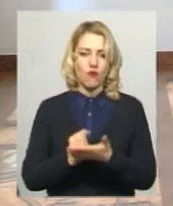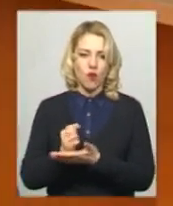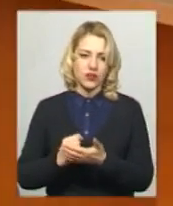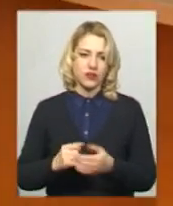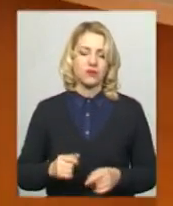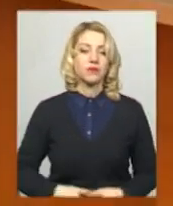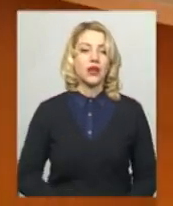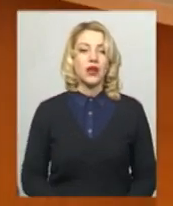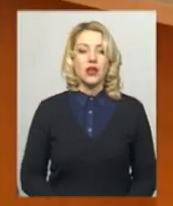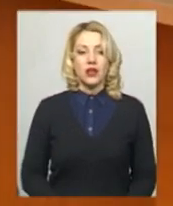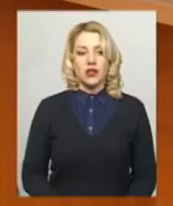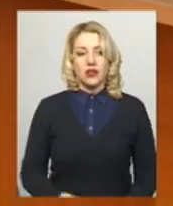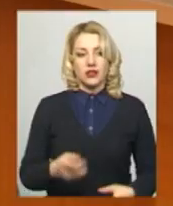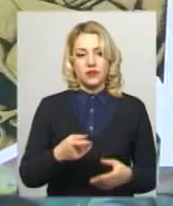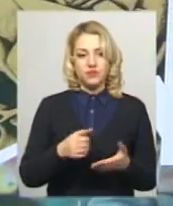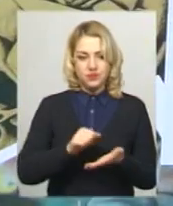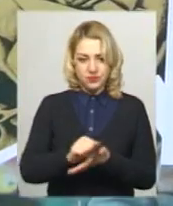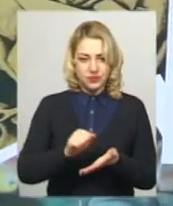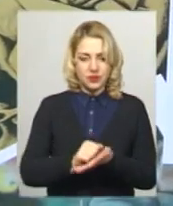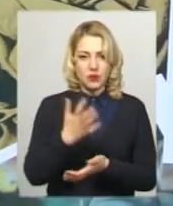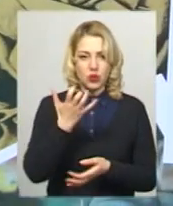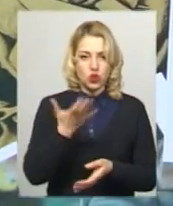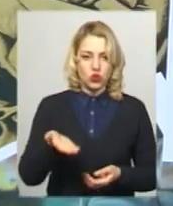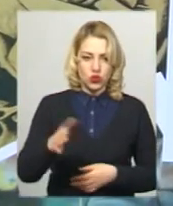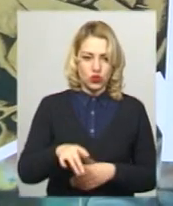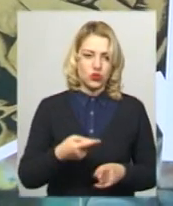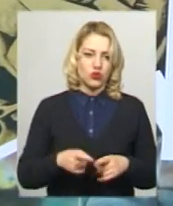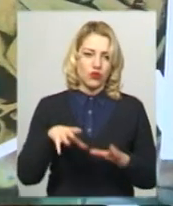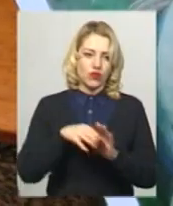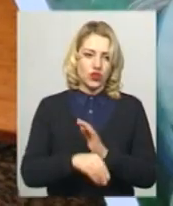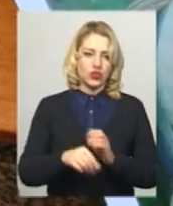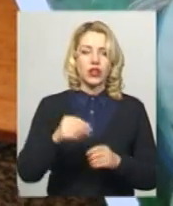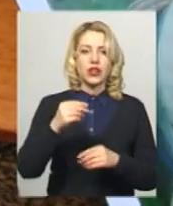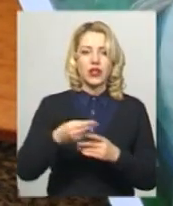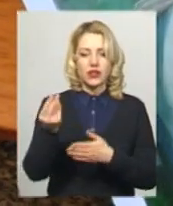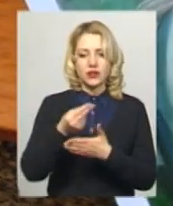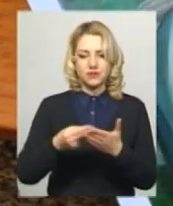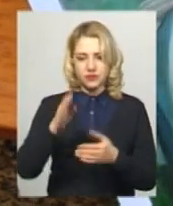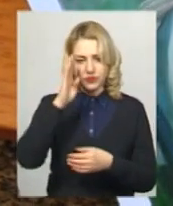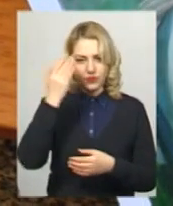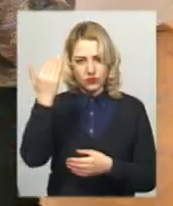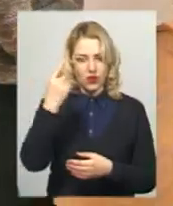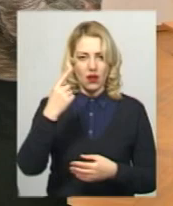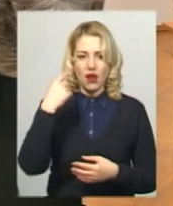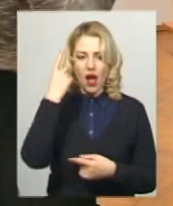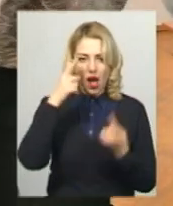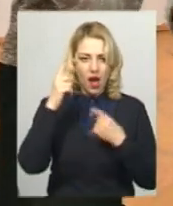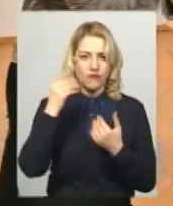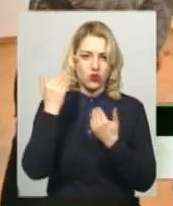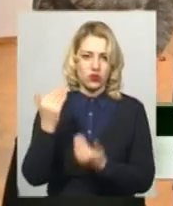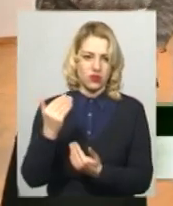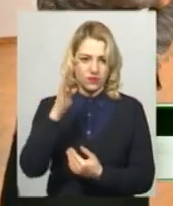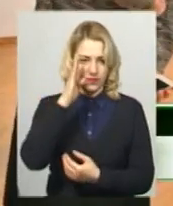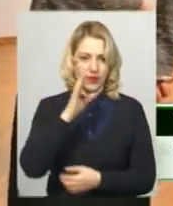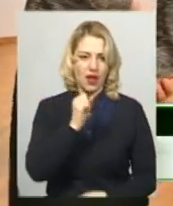митця. Наклад буклету – 500 примірників. До нього увійшли роботи, виконані у авторській техніці Михайла Андрійчука. Якщо